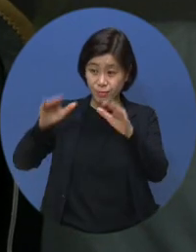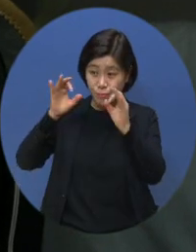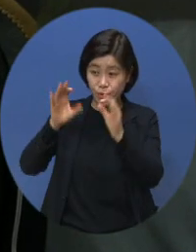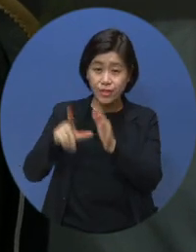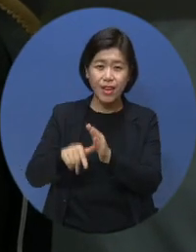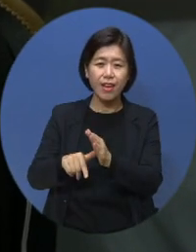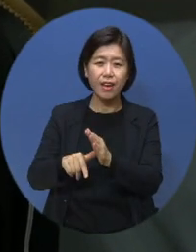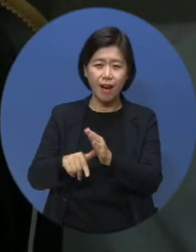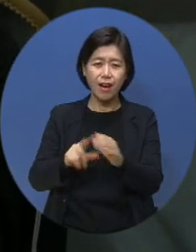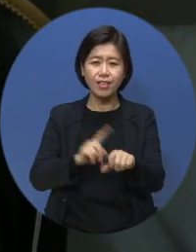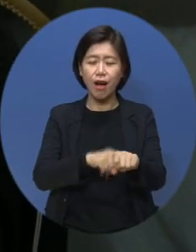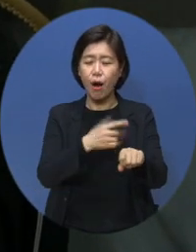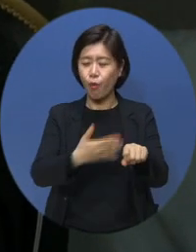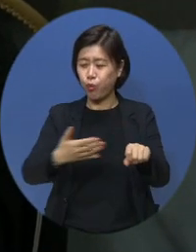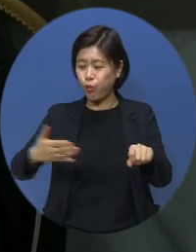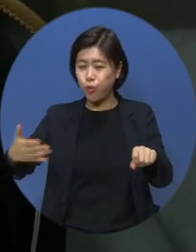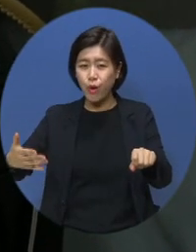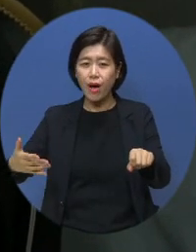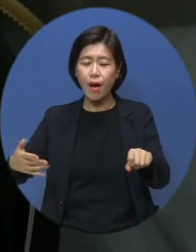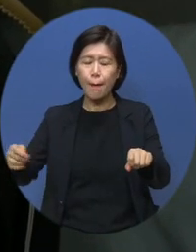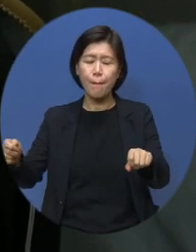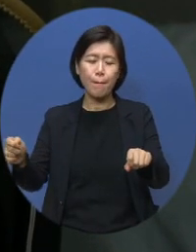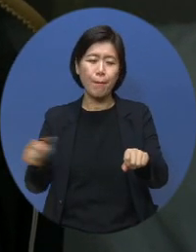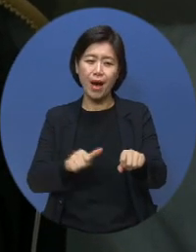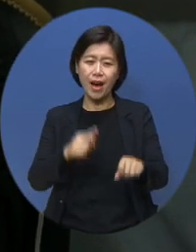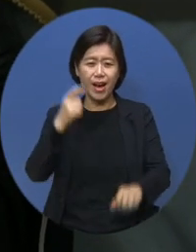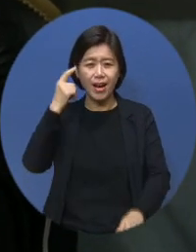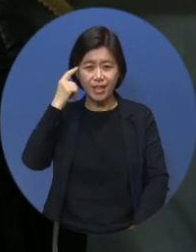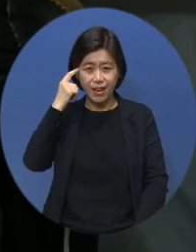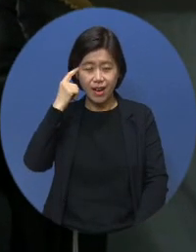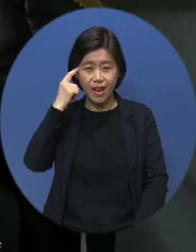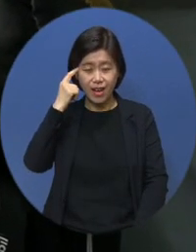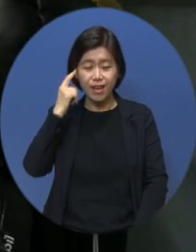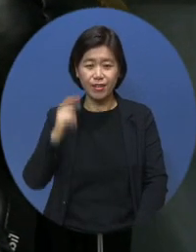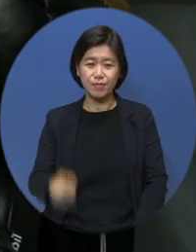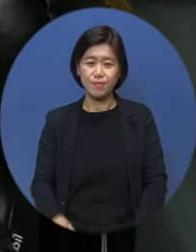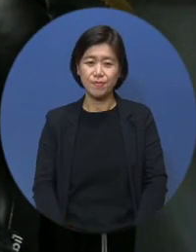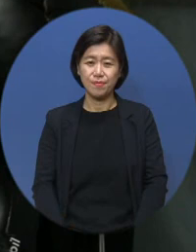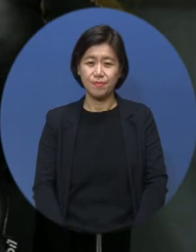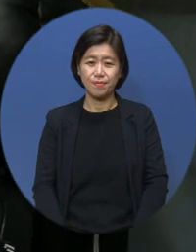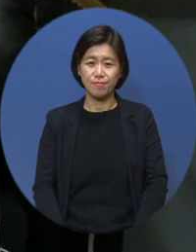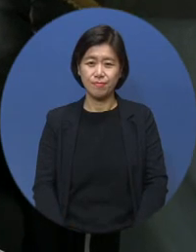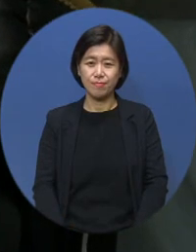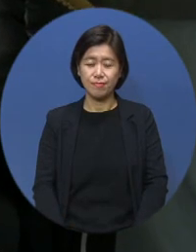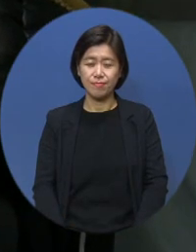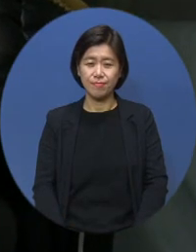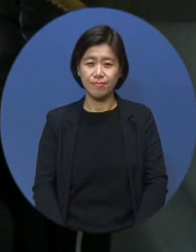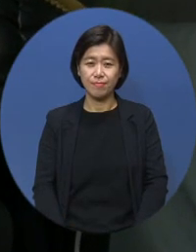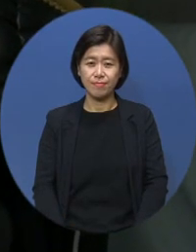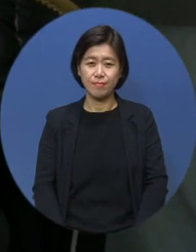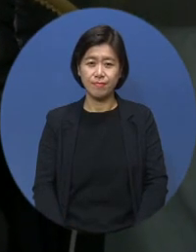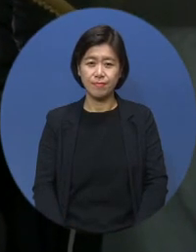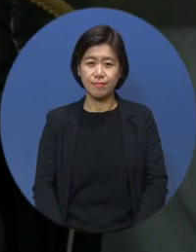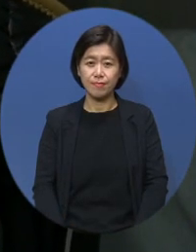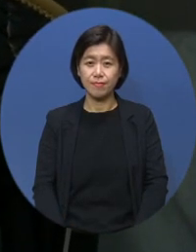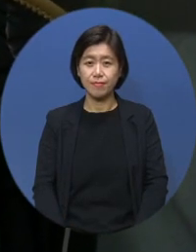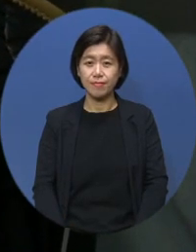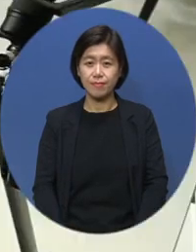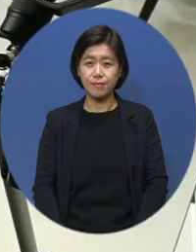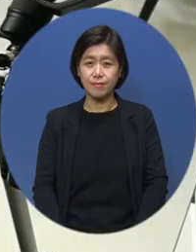이렇게 흐르는 거나 하고 어른들이 얘기 하잖아요 예 그 걸 세삼 느끼게 되는것 같아요